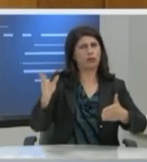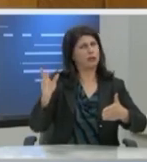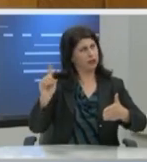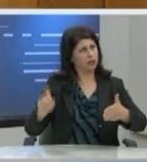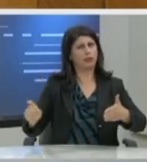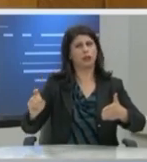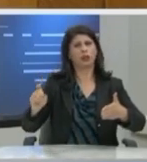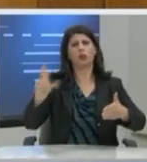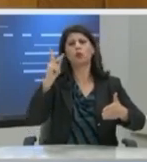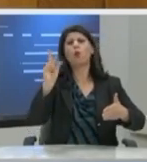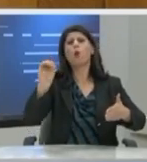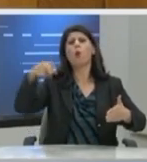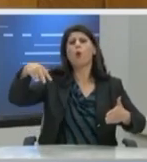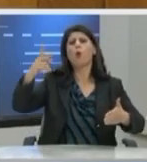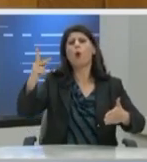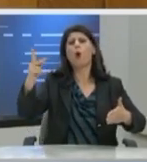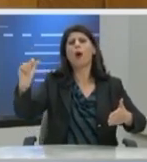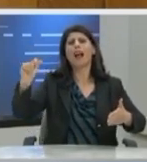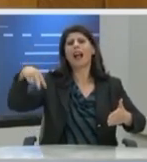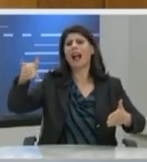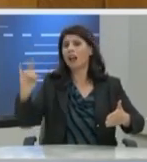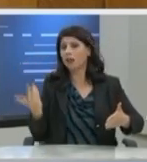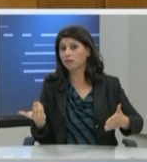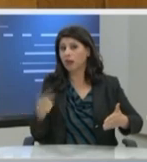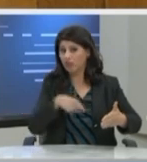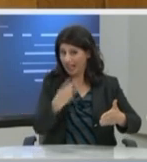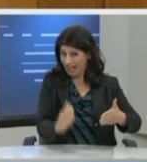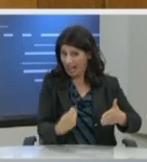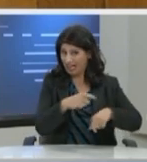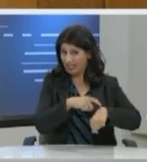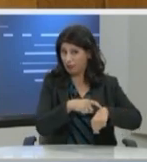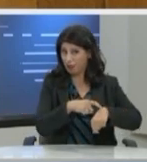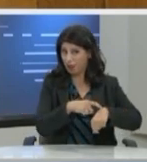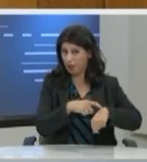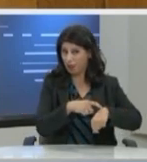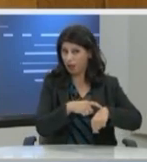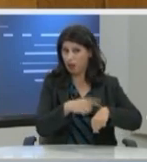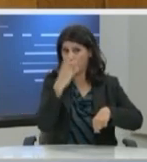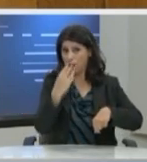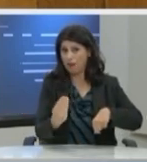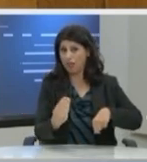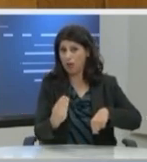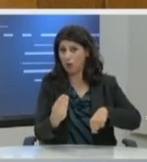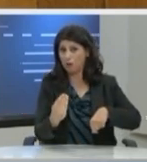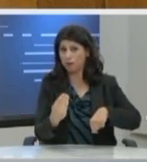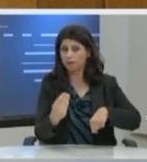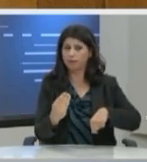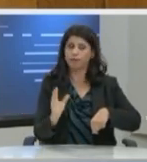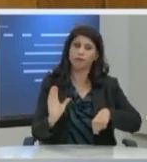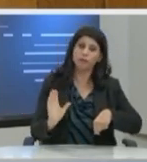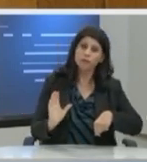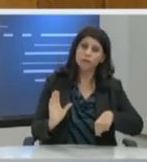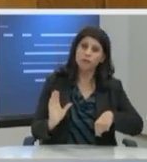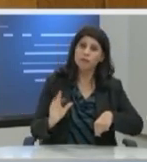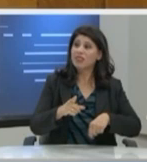ζείο Κόκαλης, του Κόκαλη? Δεν ήταν οι καλές στιγμές αυτές του Ανδρέα Παπανδρέου?